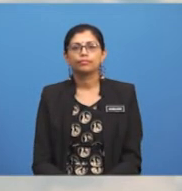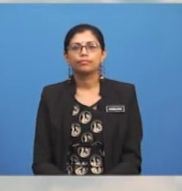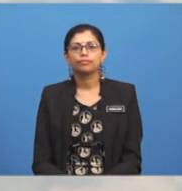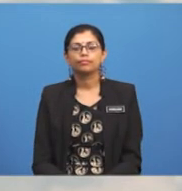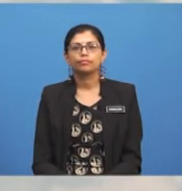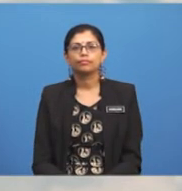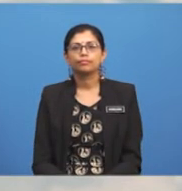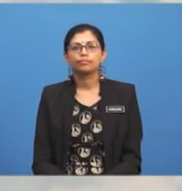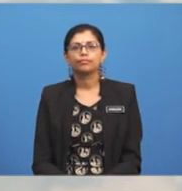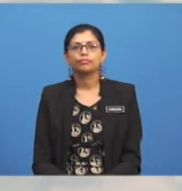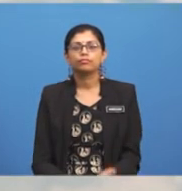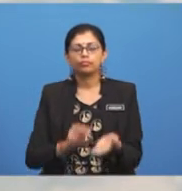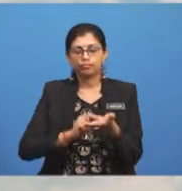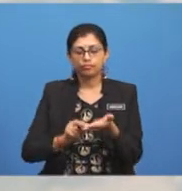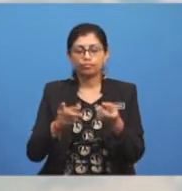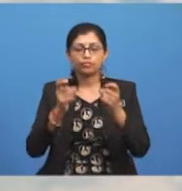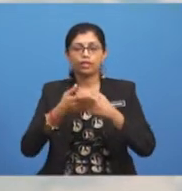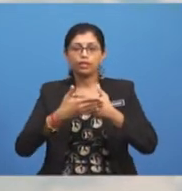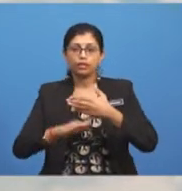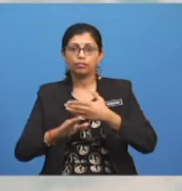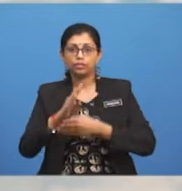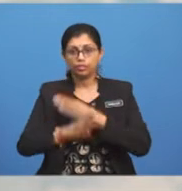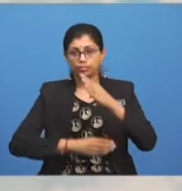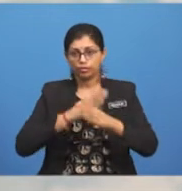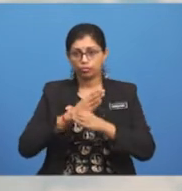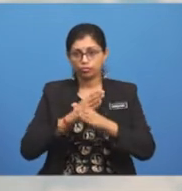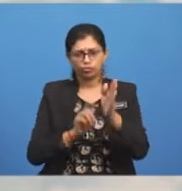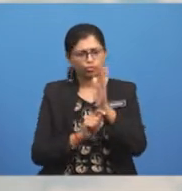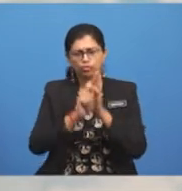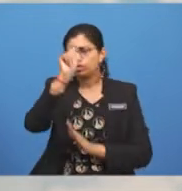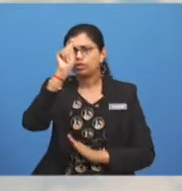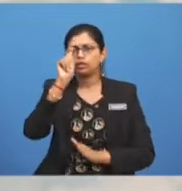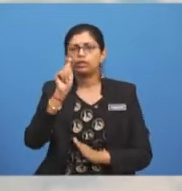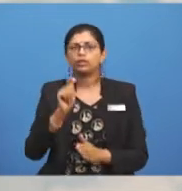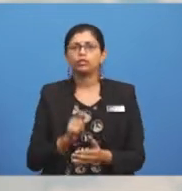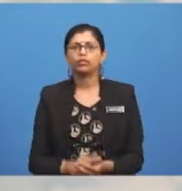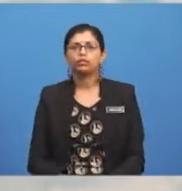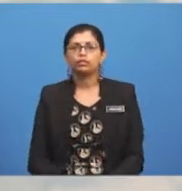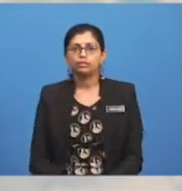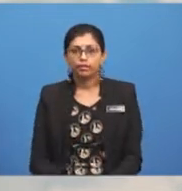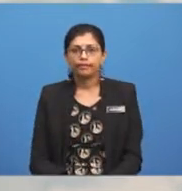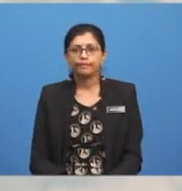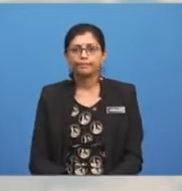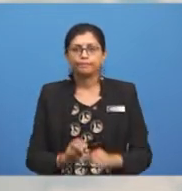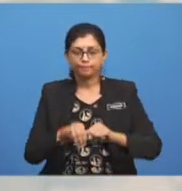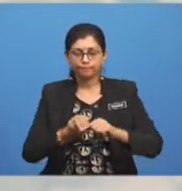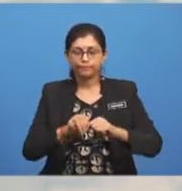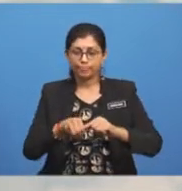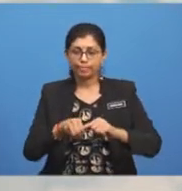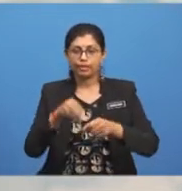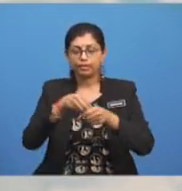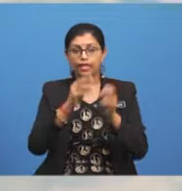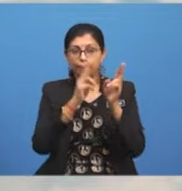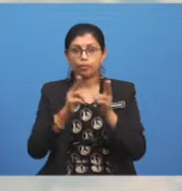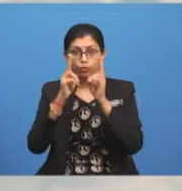bumi adalah tinggi, iaitu 11,200 meter per saat. Manakala, molekul udara